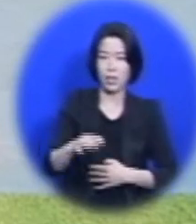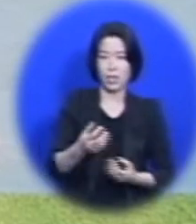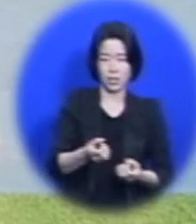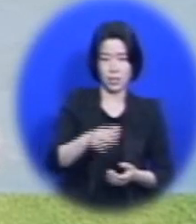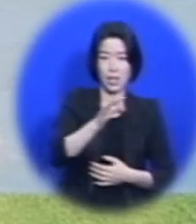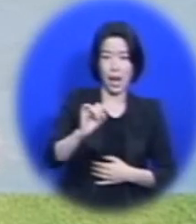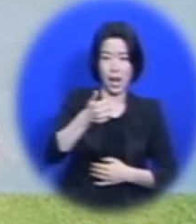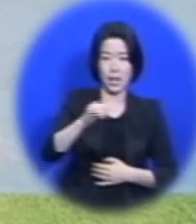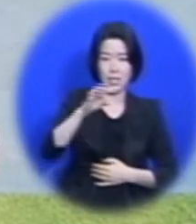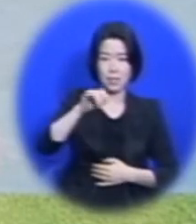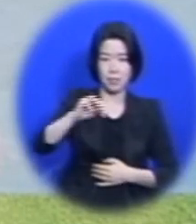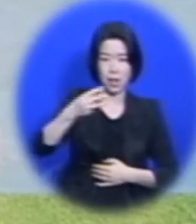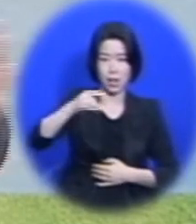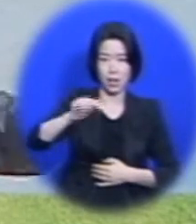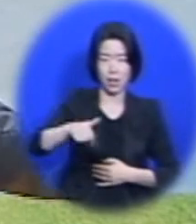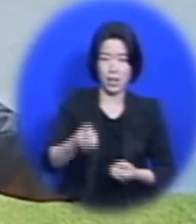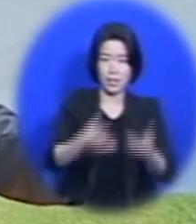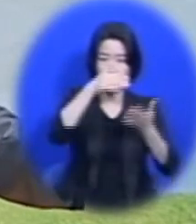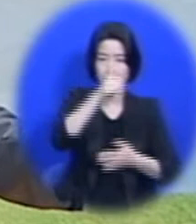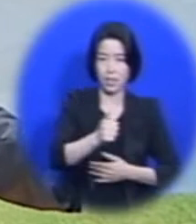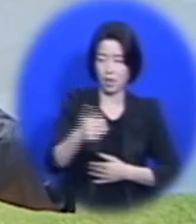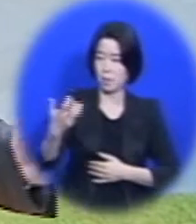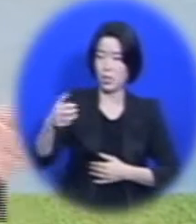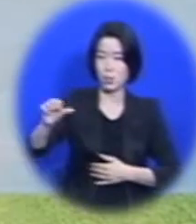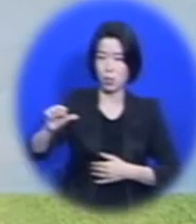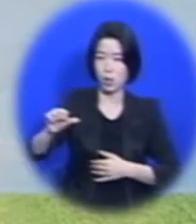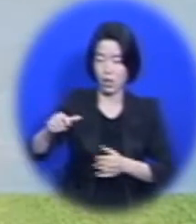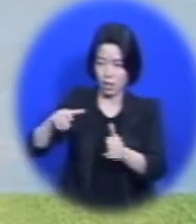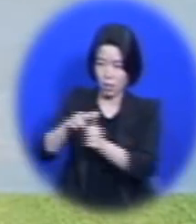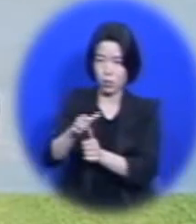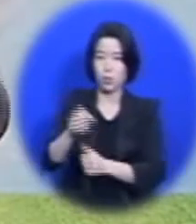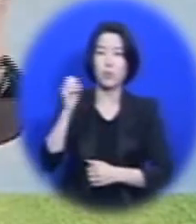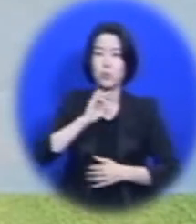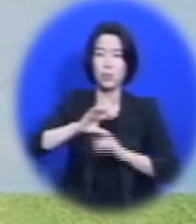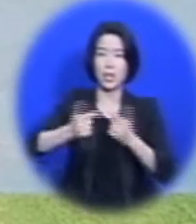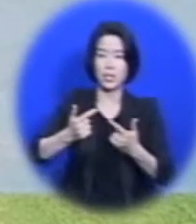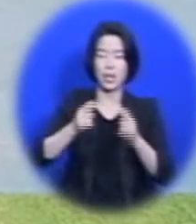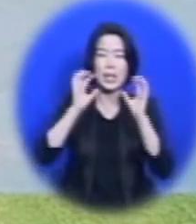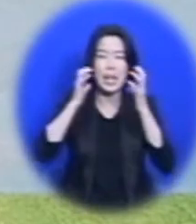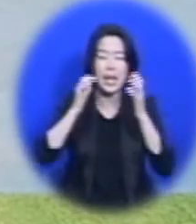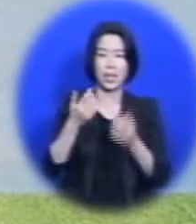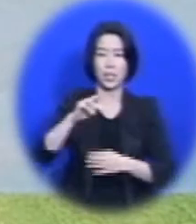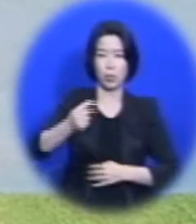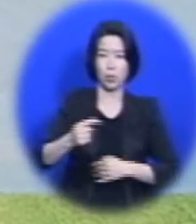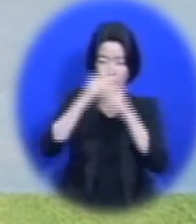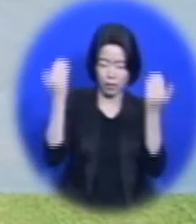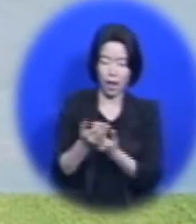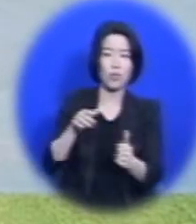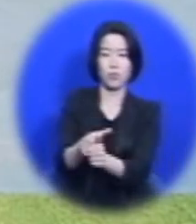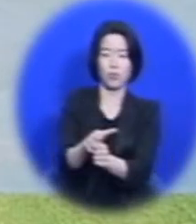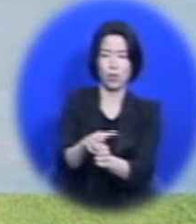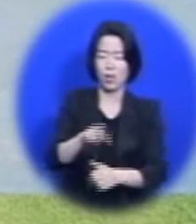그리고 다른 85 제사장을 다 죽일 뿐만 아니고 어린아이까지 다 죽여버립니다. 이런 끔찍한